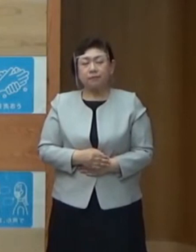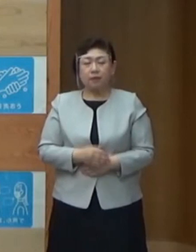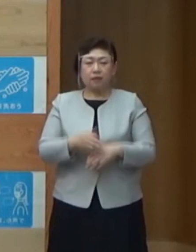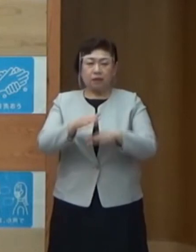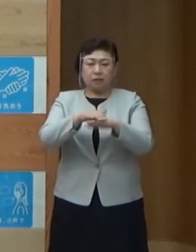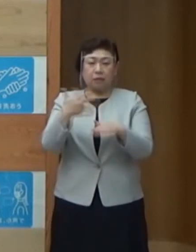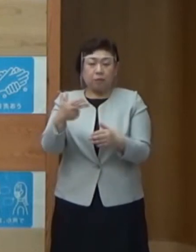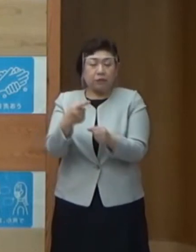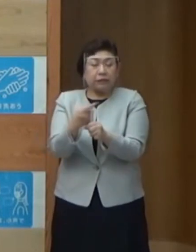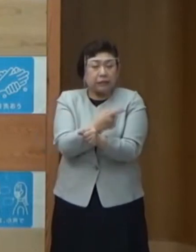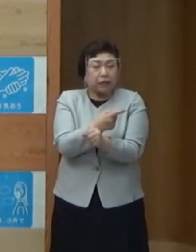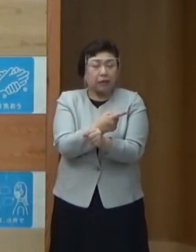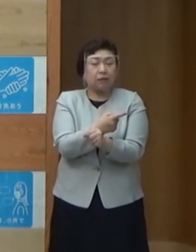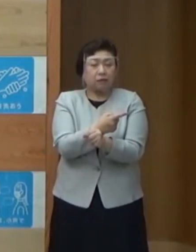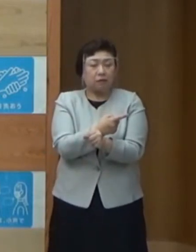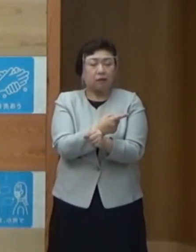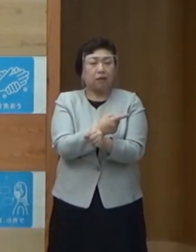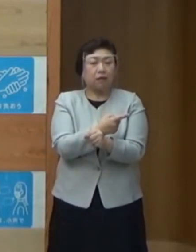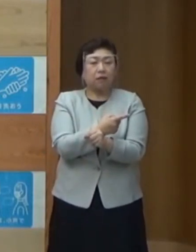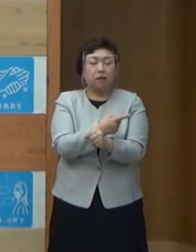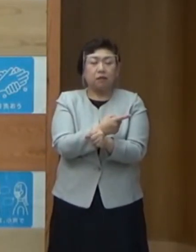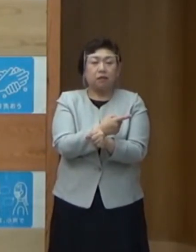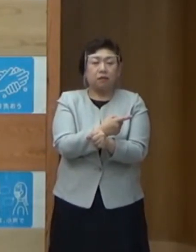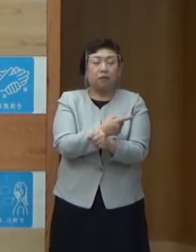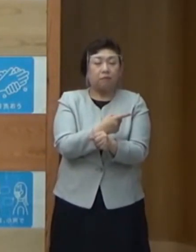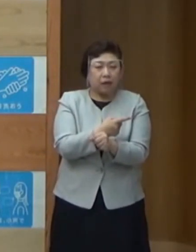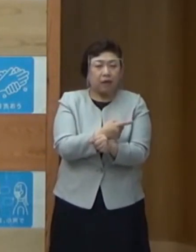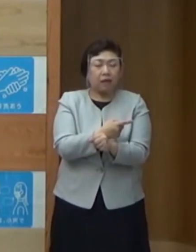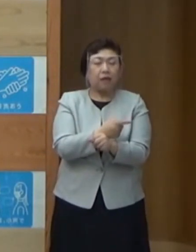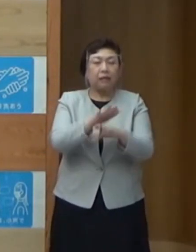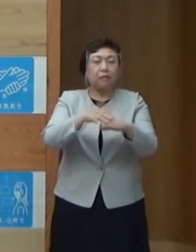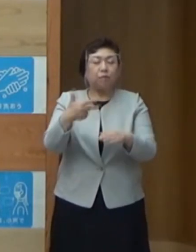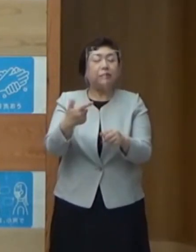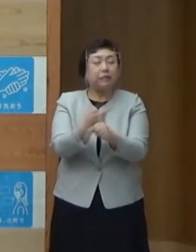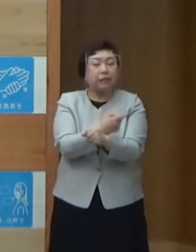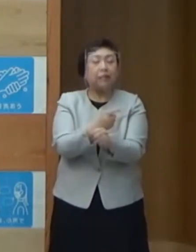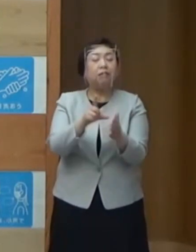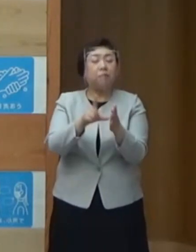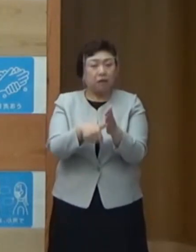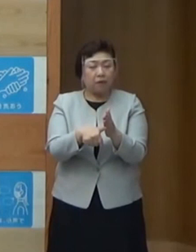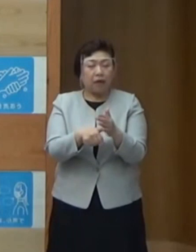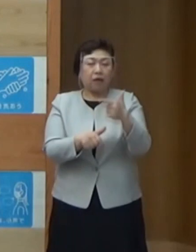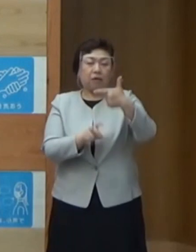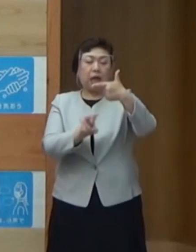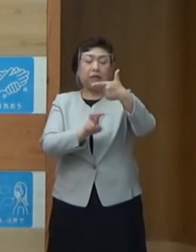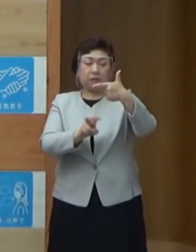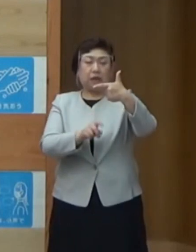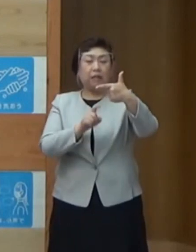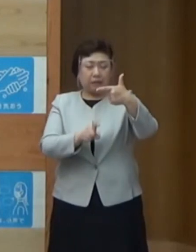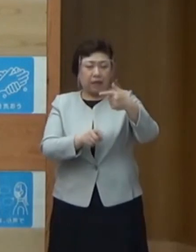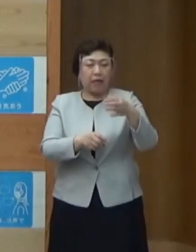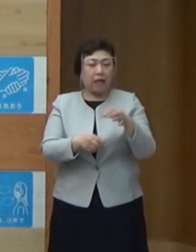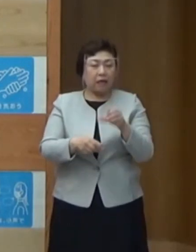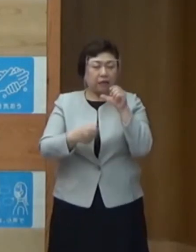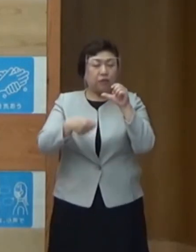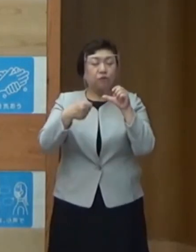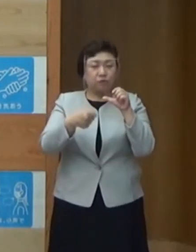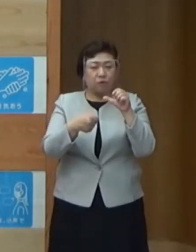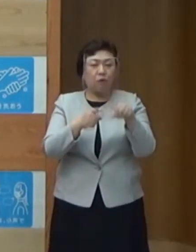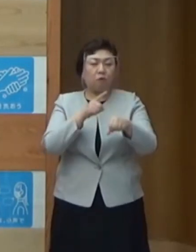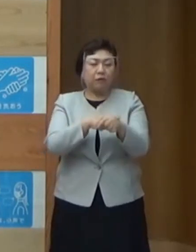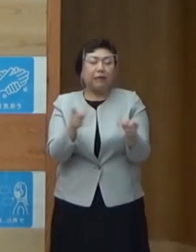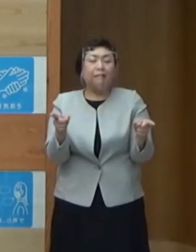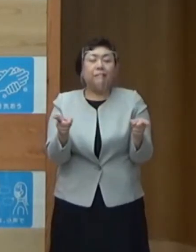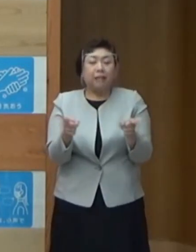札幌市以外での20日をもって札幌市以外では20日をもって飲食店等への時短